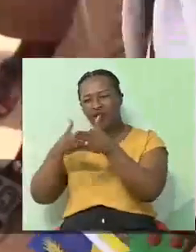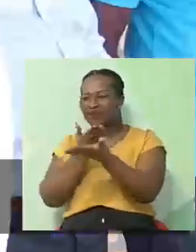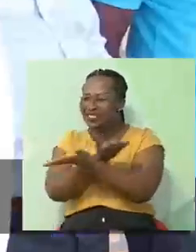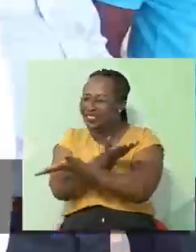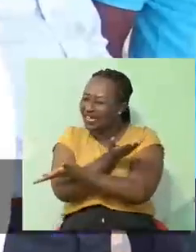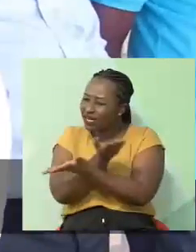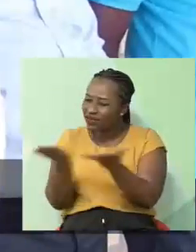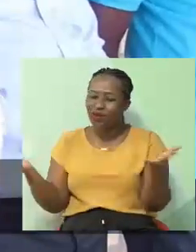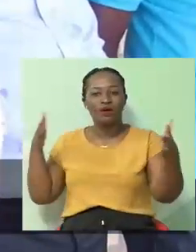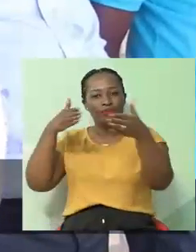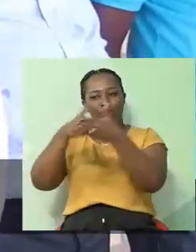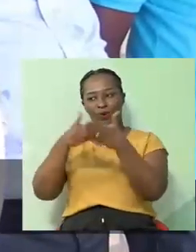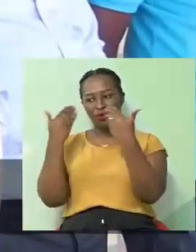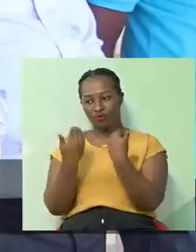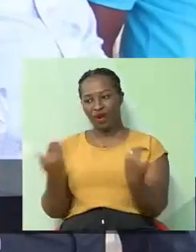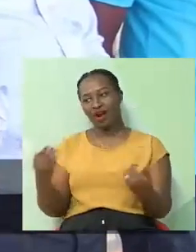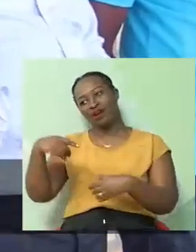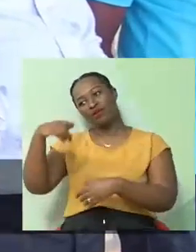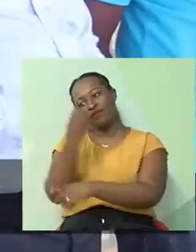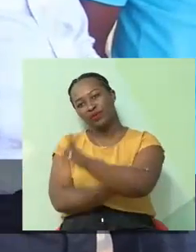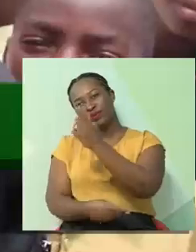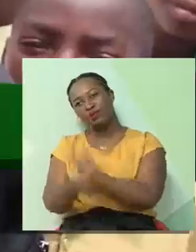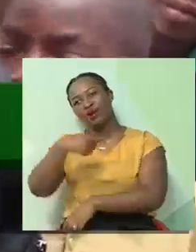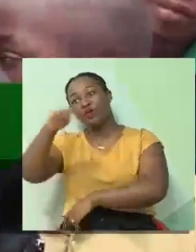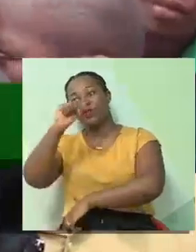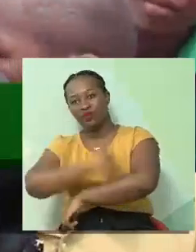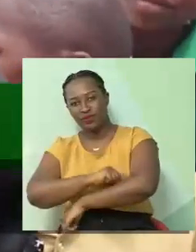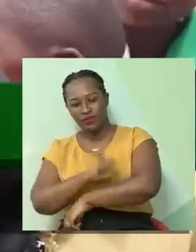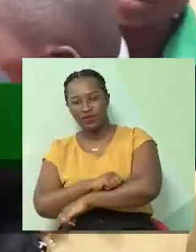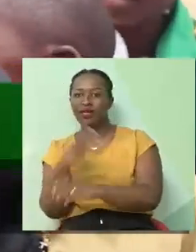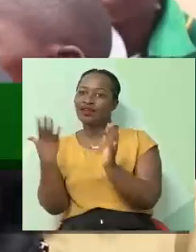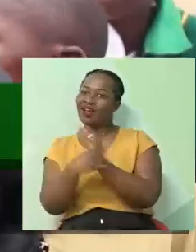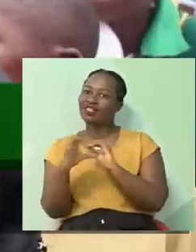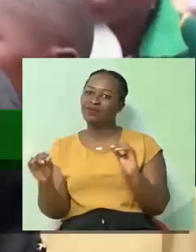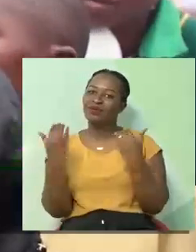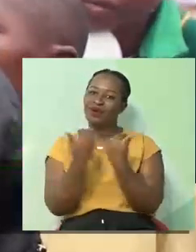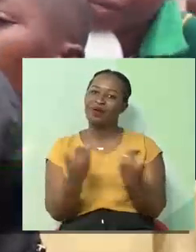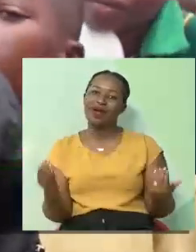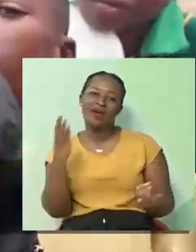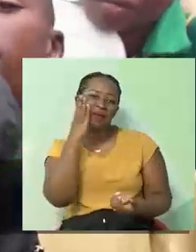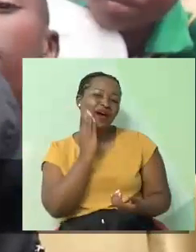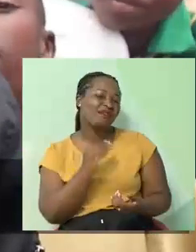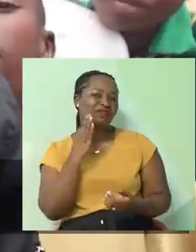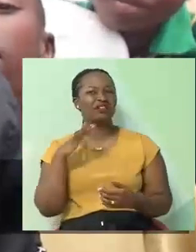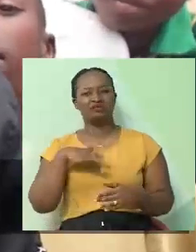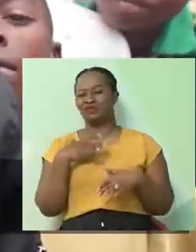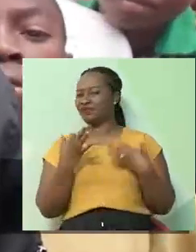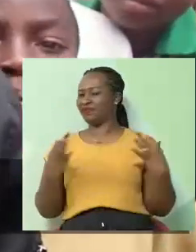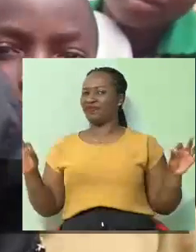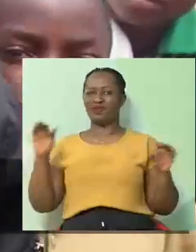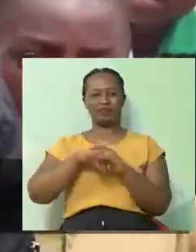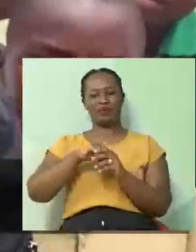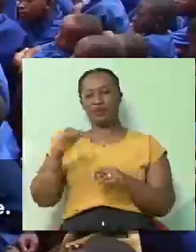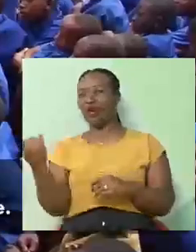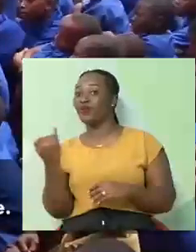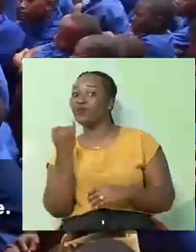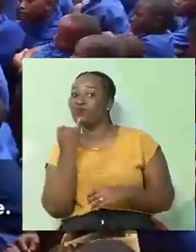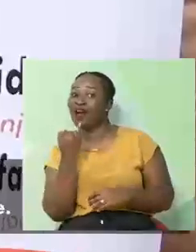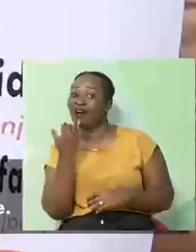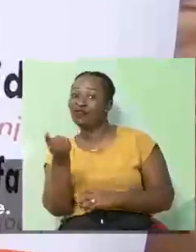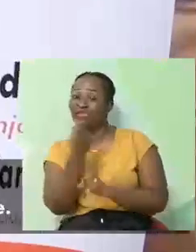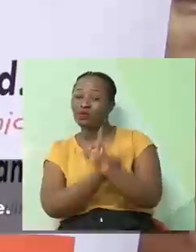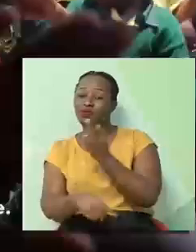w'imbogamizi izo arizo zose zizitira umwana ufite ubumuga kugana ishuri nta kibazo dufite abana baramenyereye barisanzuye mu bandi